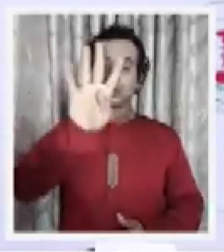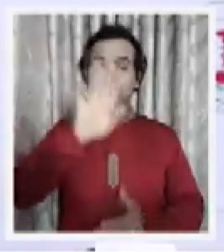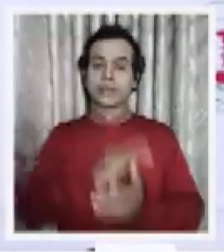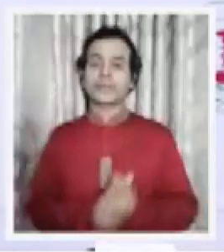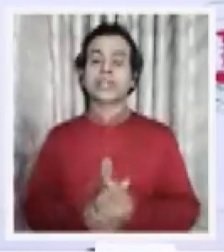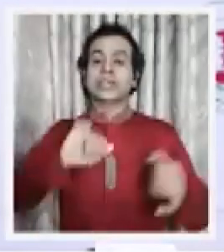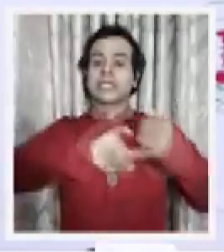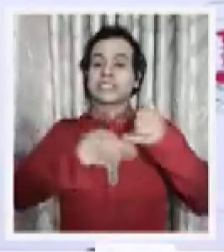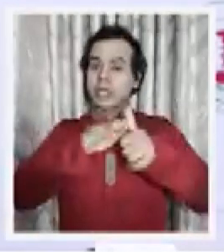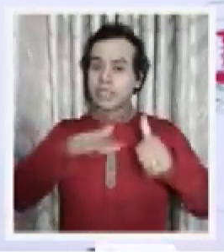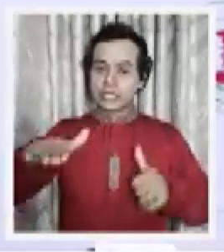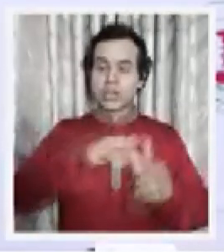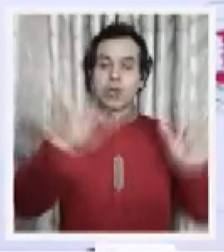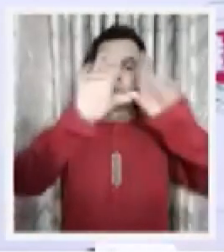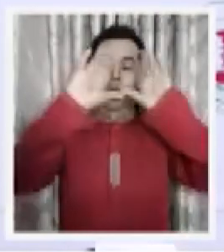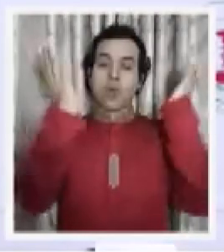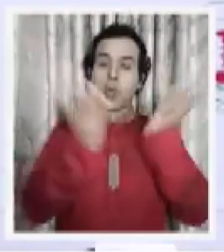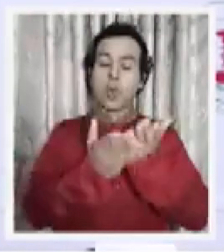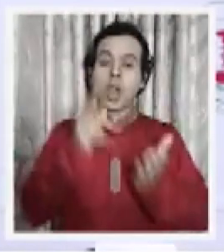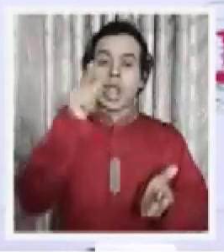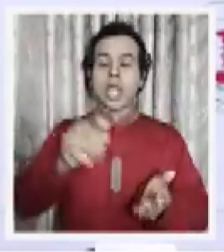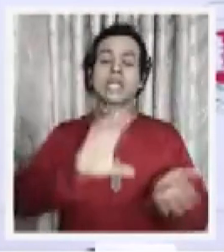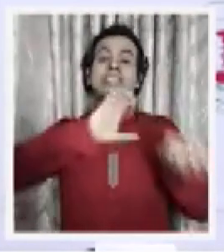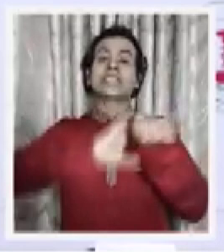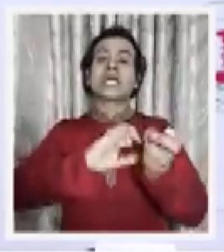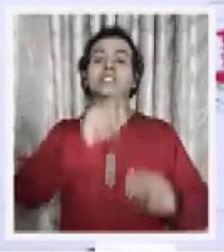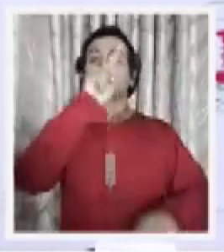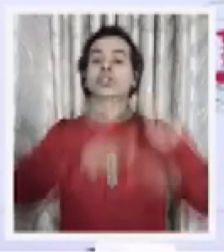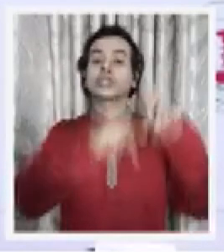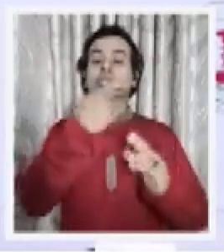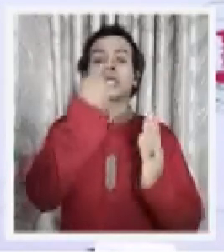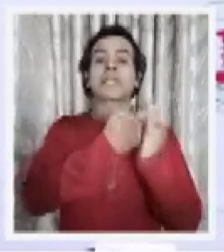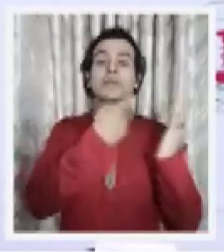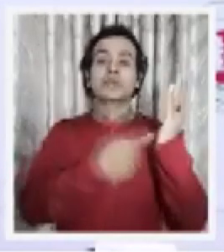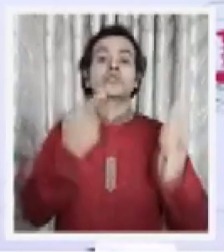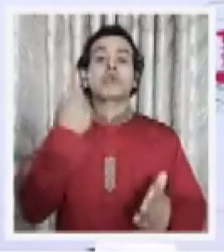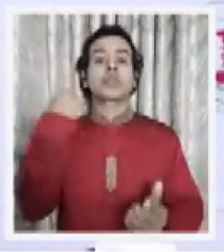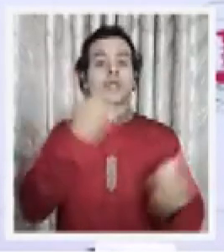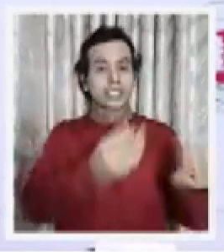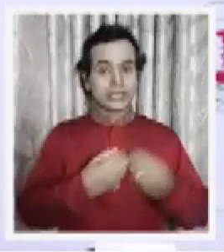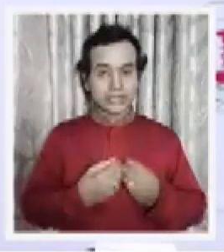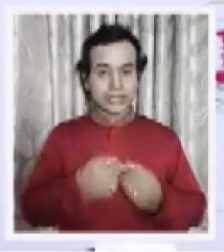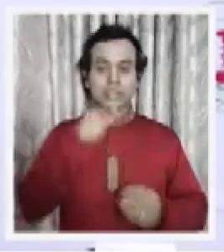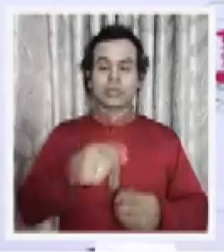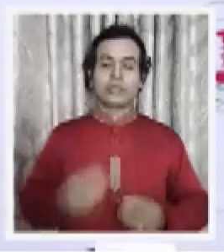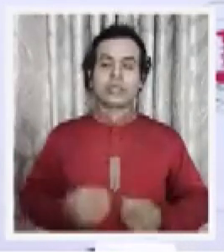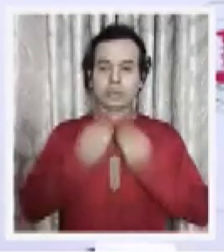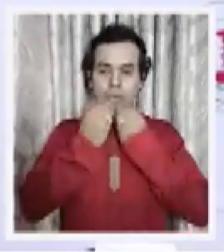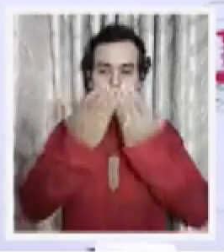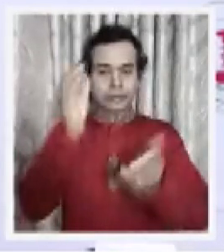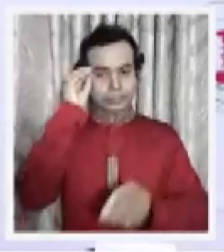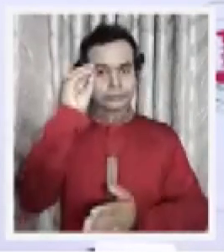680,894 জন। দক্ষিণ এশিয়া পরিস্থিতি এবং বিশ্ব পরিস্থিতির সূত্র, বিশ্ব স্বাস্থ্য সংস্থা, সিচুয়েশন রিপোর্ট